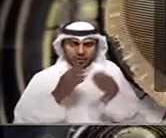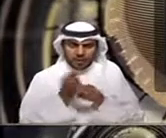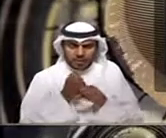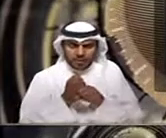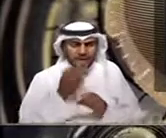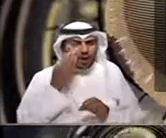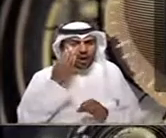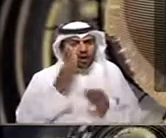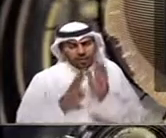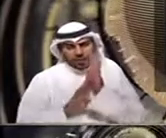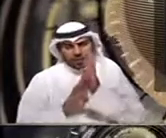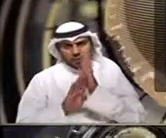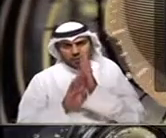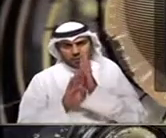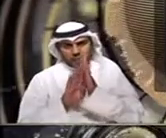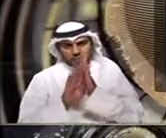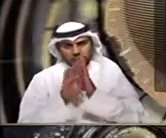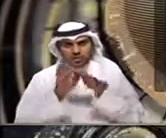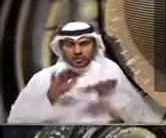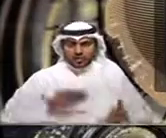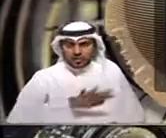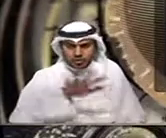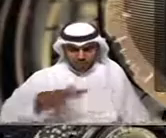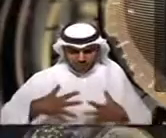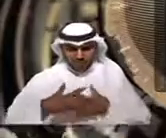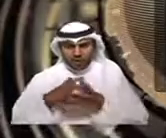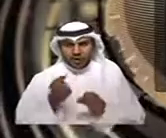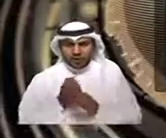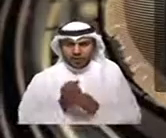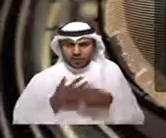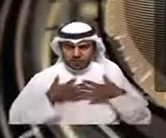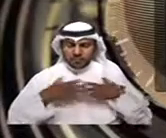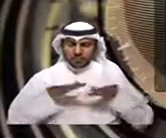ولدولة ليبيا الشقيقة وشعبها الكريم الاستقرار والازدهار.